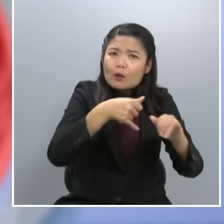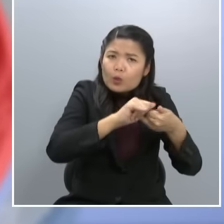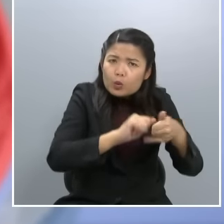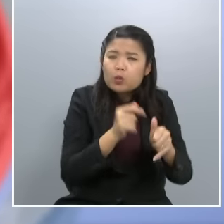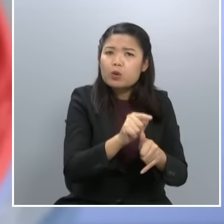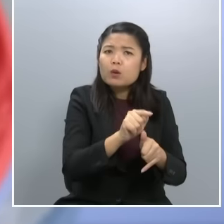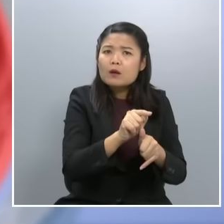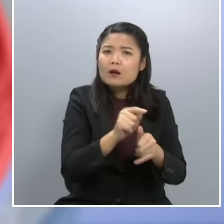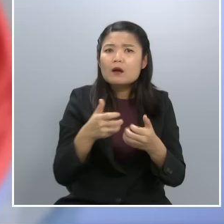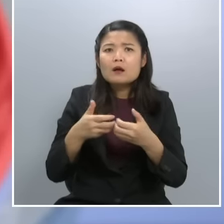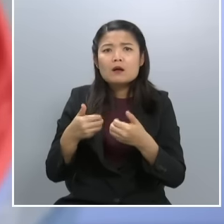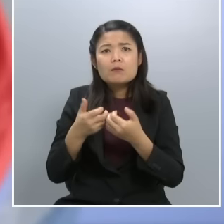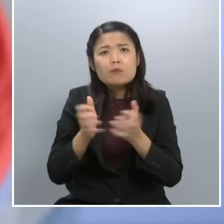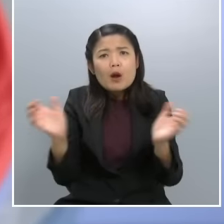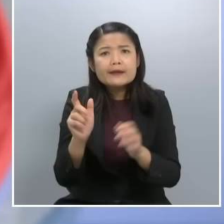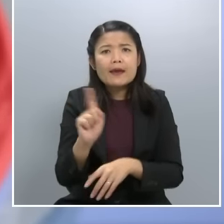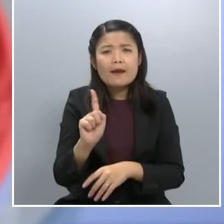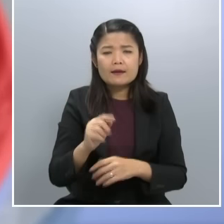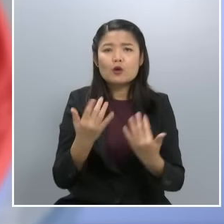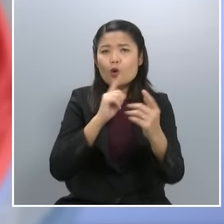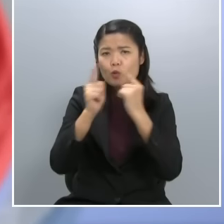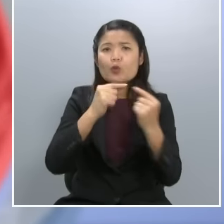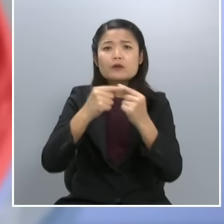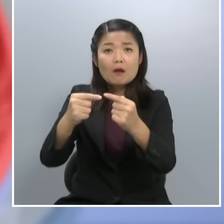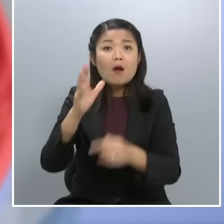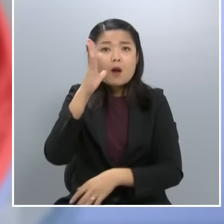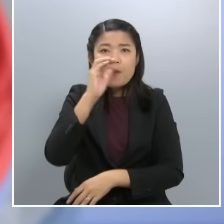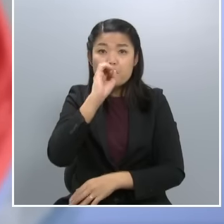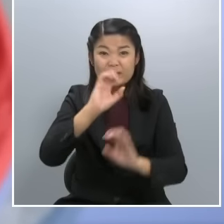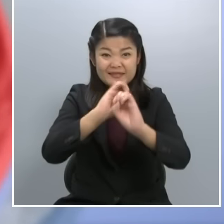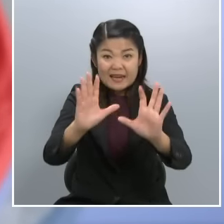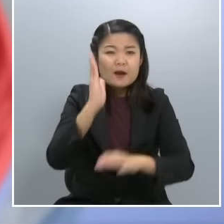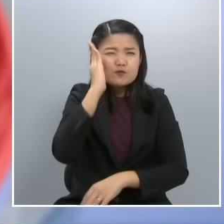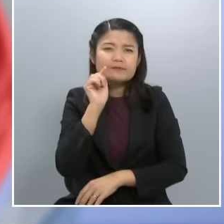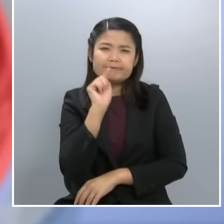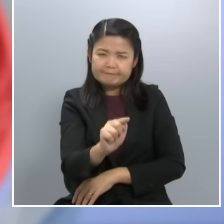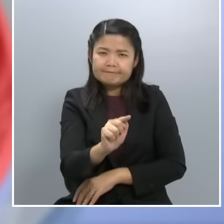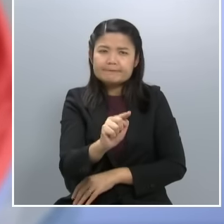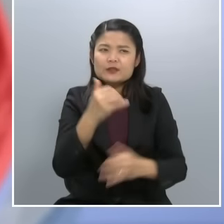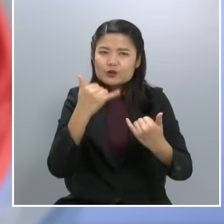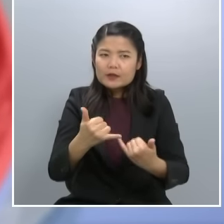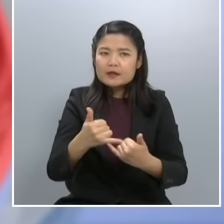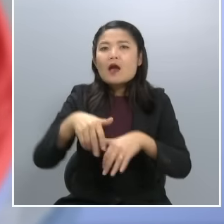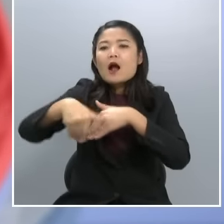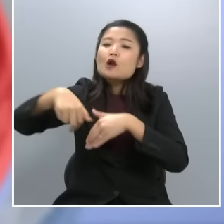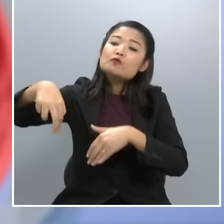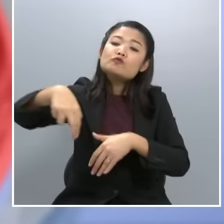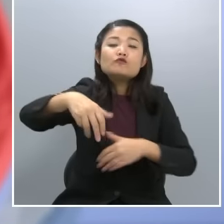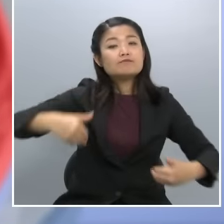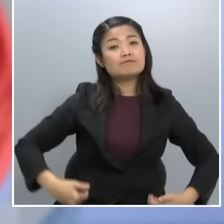ค่ะโอเคไม่เป็นไรเดี๋ยวไปว่ากันในหนกระแสเพราะพ่อเยืนยันว่าชายคนนี้คือเรวัฒเนี่ยตอนเออกมาเดินข้างนอกะอือค่ะ